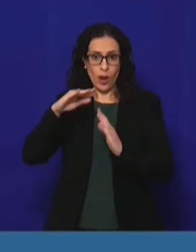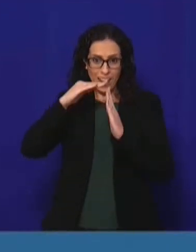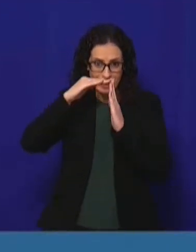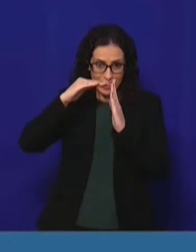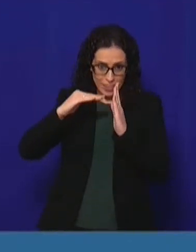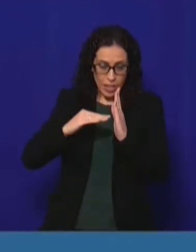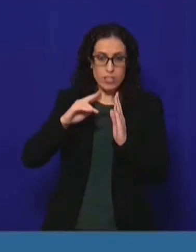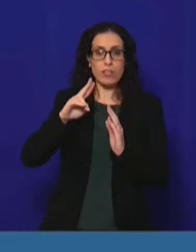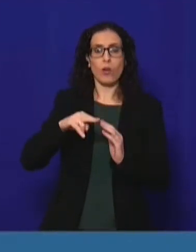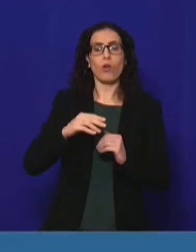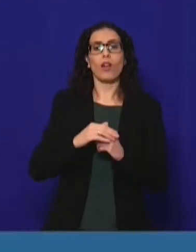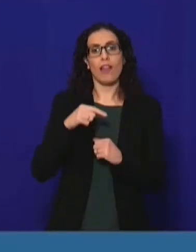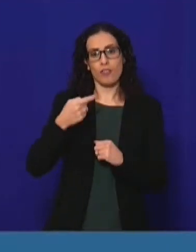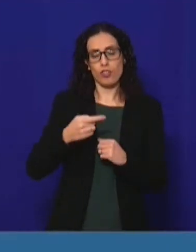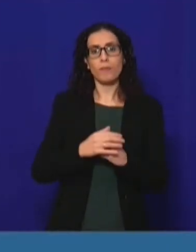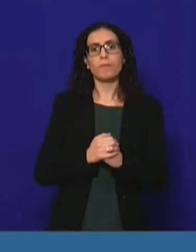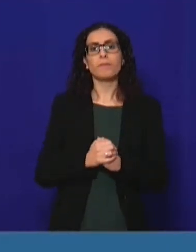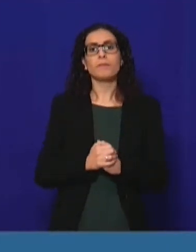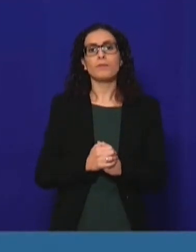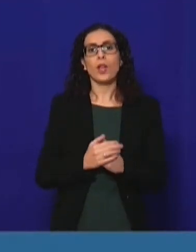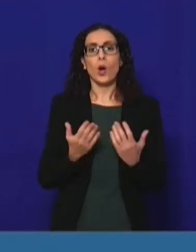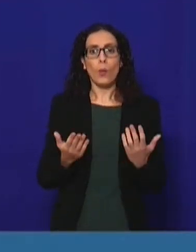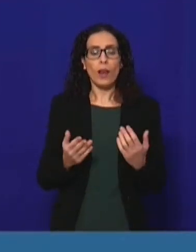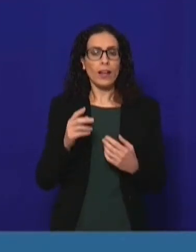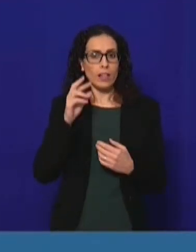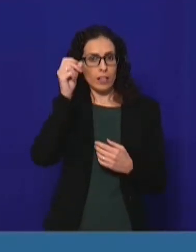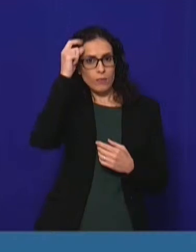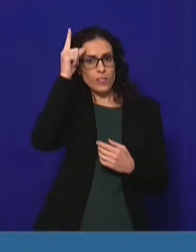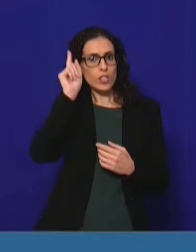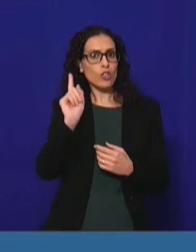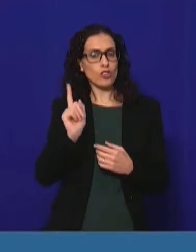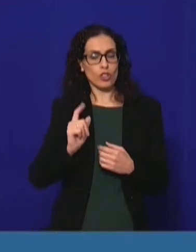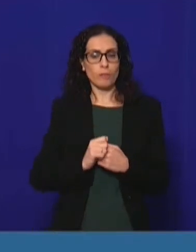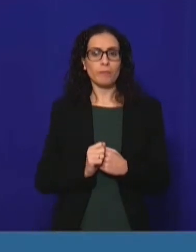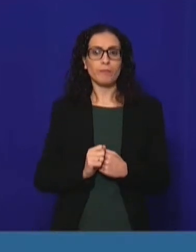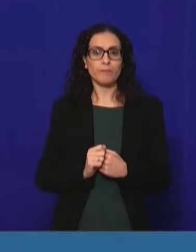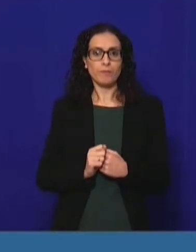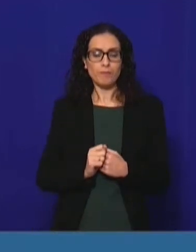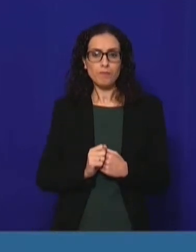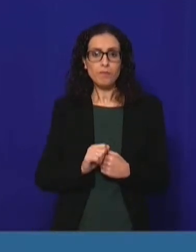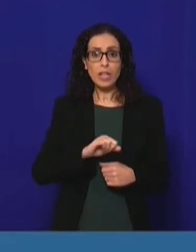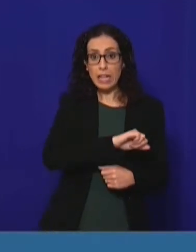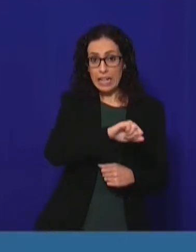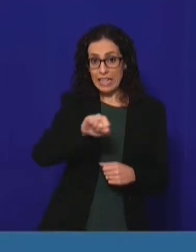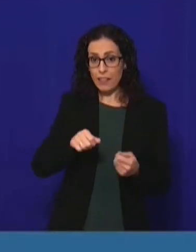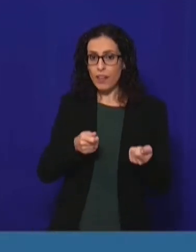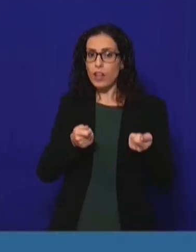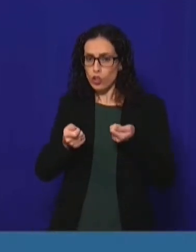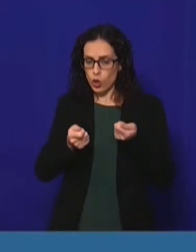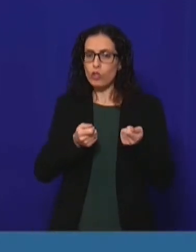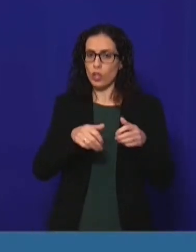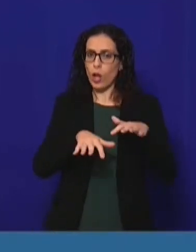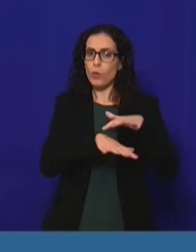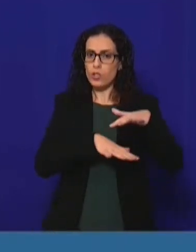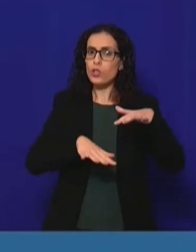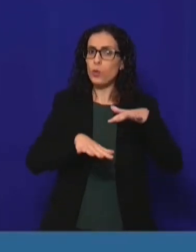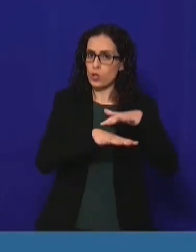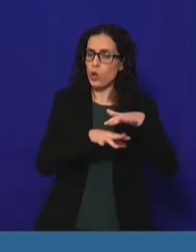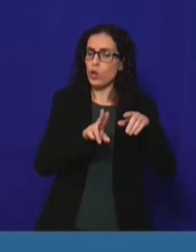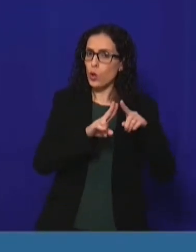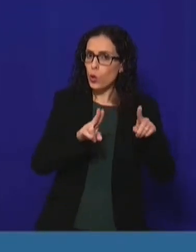dan huwa aspett tajjeb ifisser li aħna qegħdin nieħdu ħsieb din is-sitwazzjoni huwa importanti ħafna li nibqgħu nieħdu